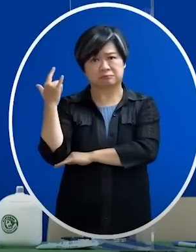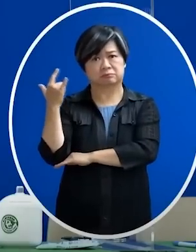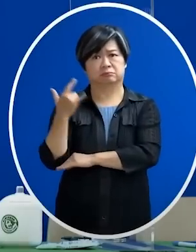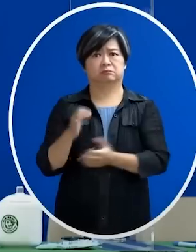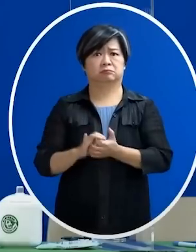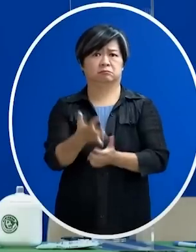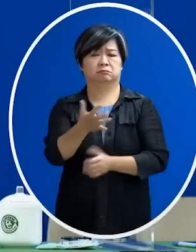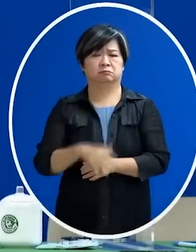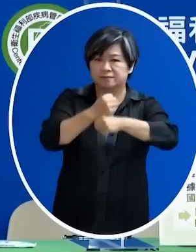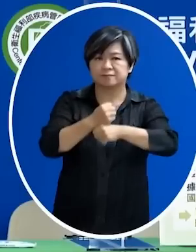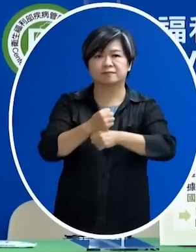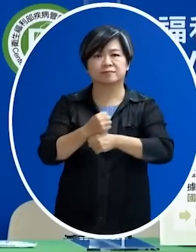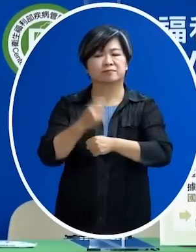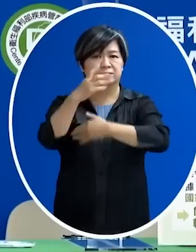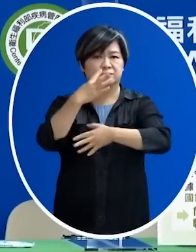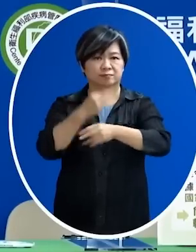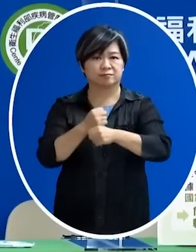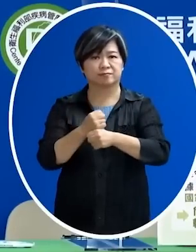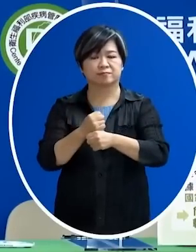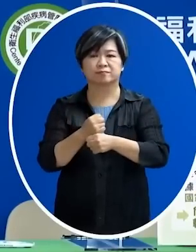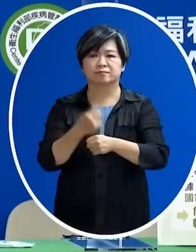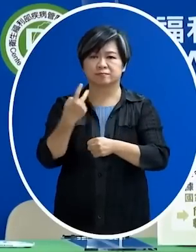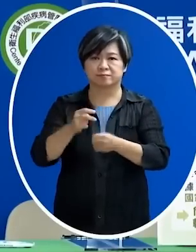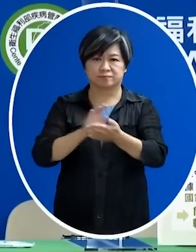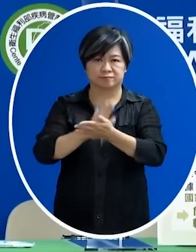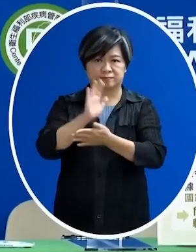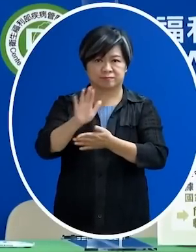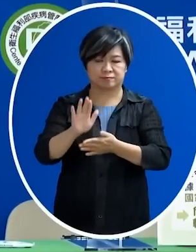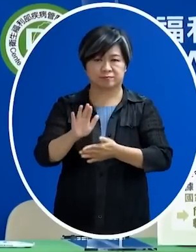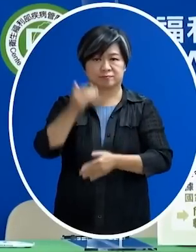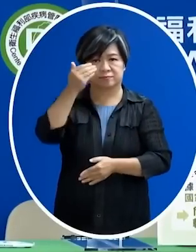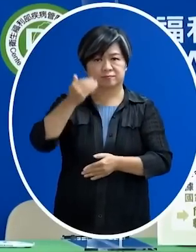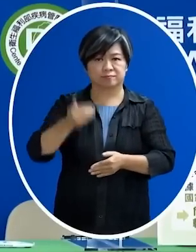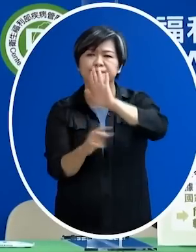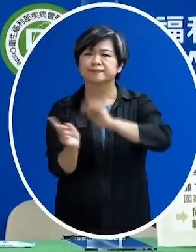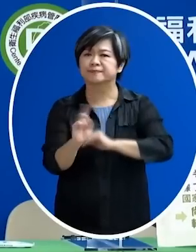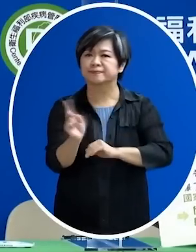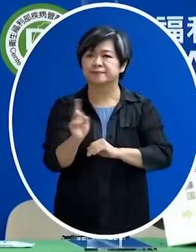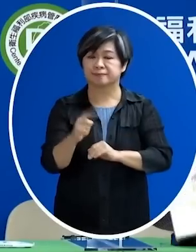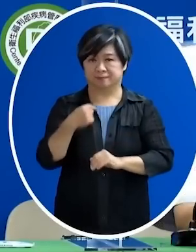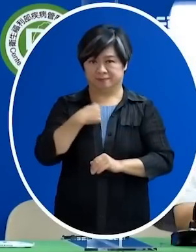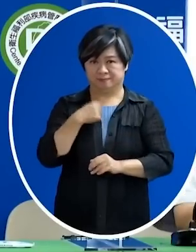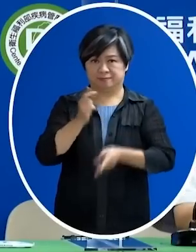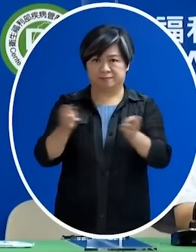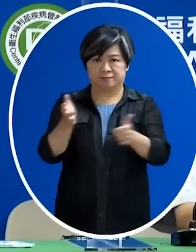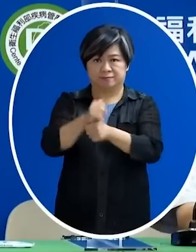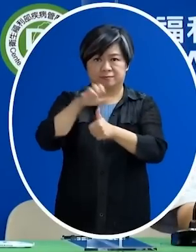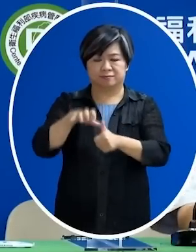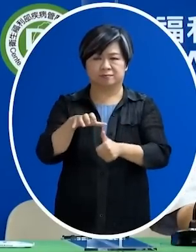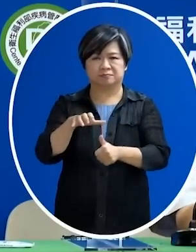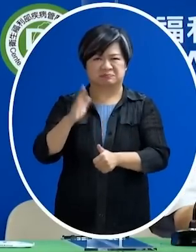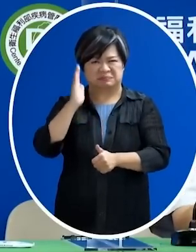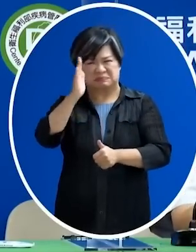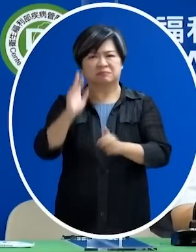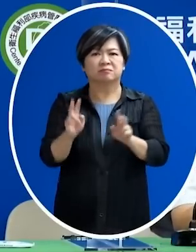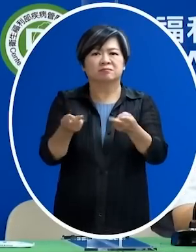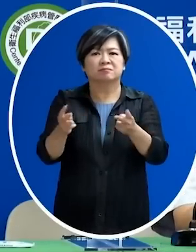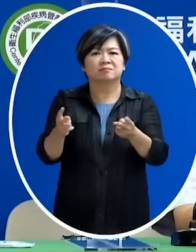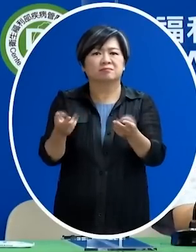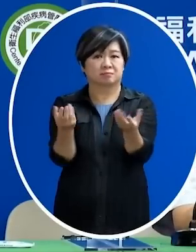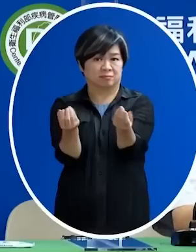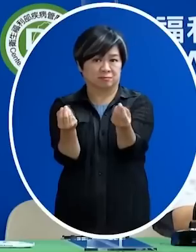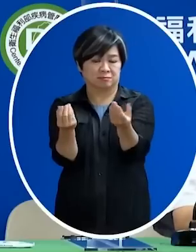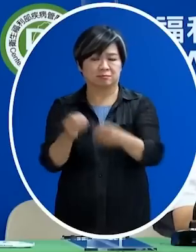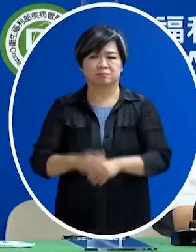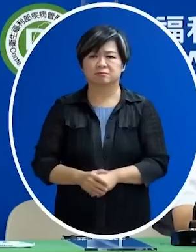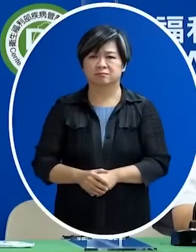永远都没有打到疫苗。 中秋节还有这个未来的这个重阳节的聚会活动，指挥中心这边没有禁止烤肉了，那但是